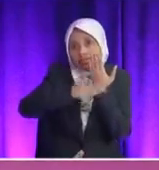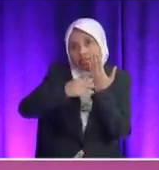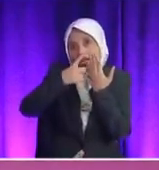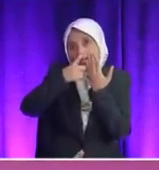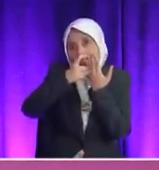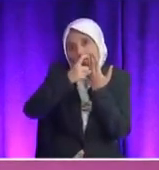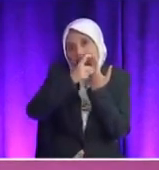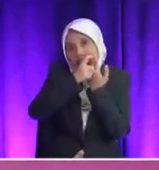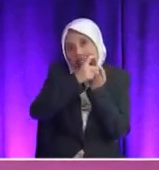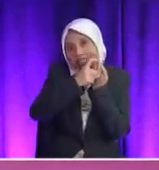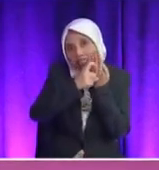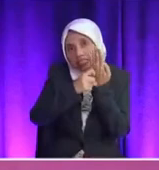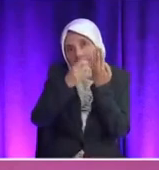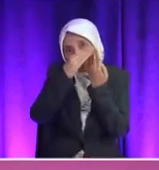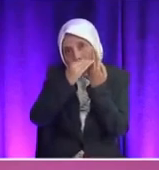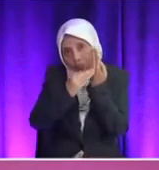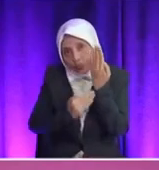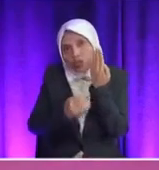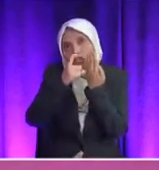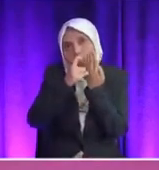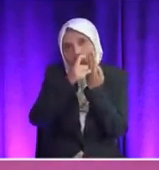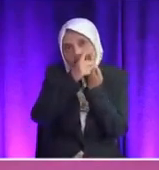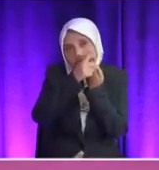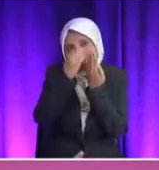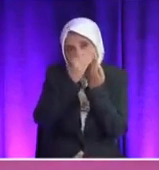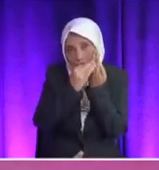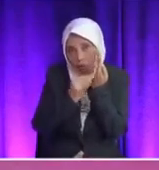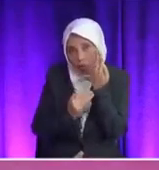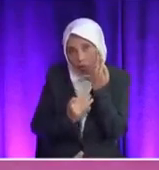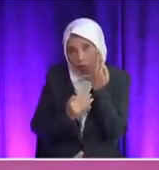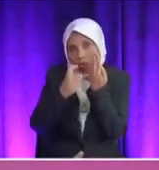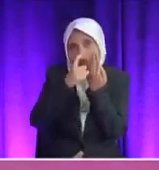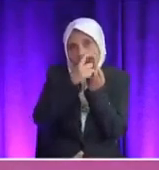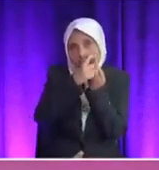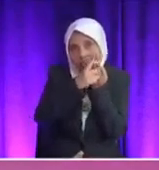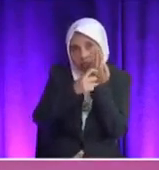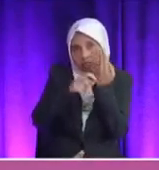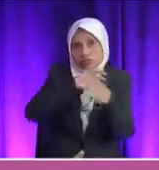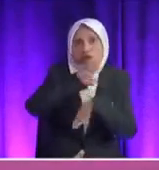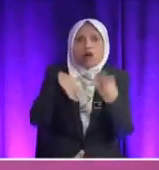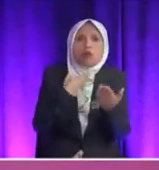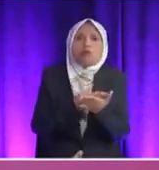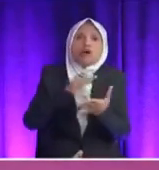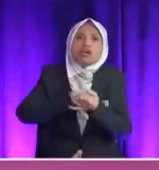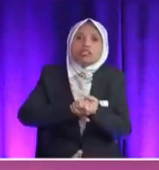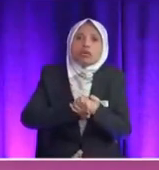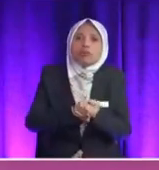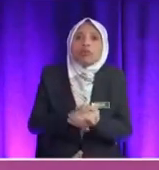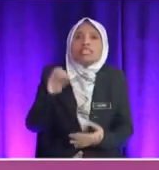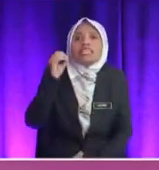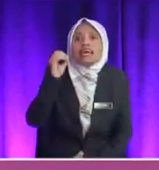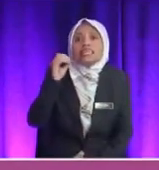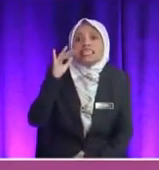atas akan jatuh ke bawah oke oke pastikan sabun tak ade bade